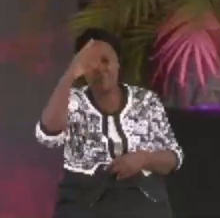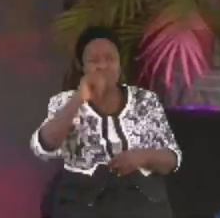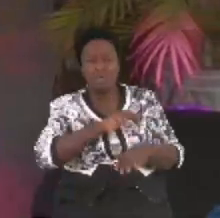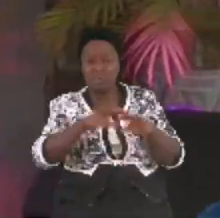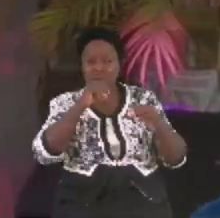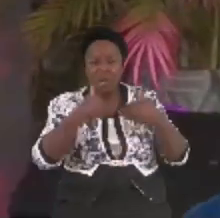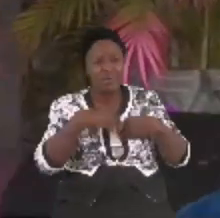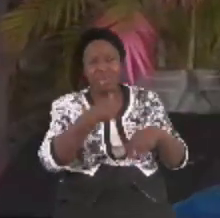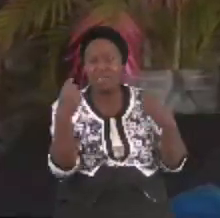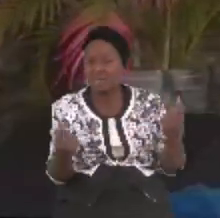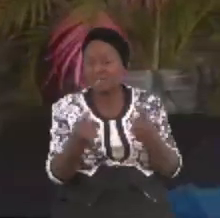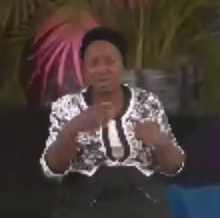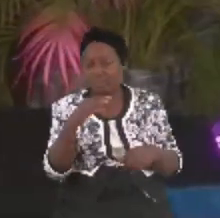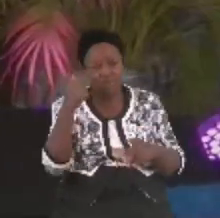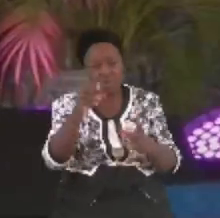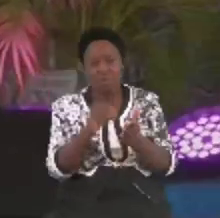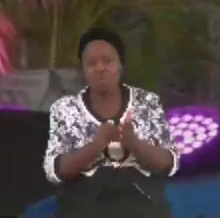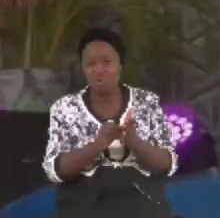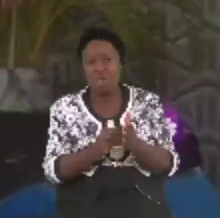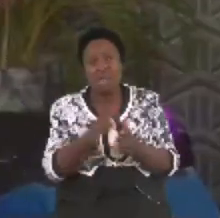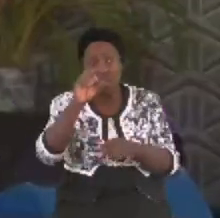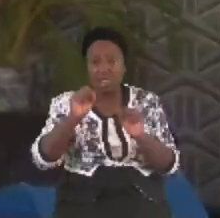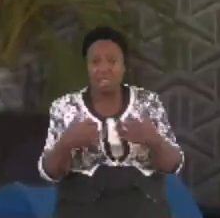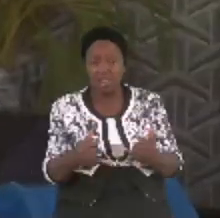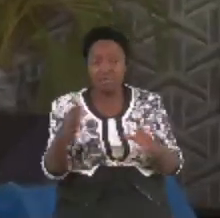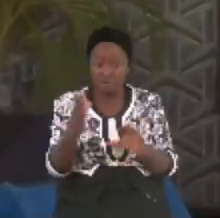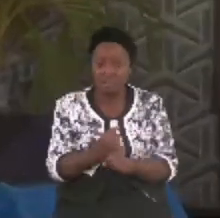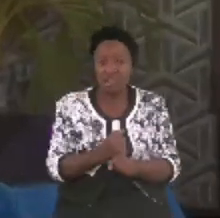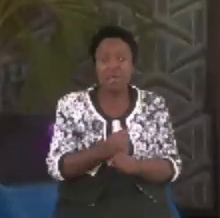Et parce qu'il n'avait pas de péché en lui, il peut maintenant